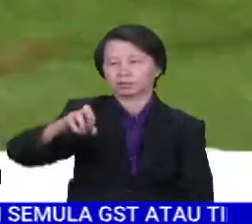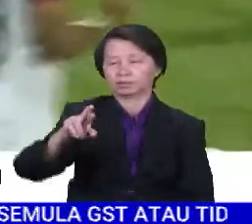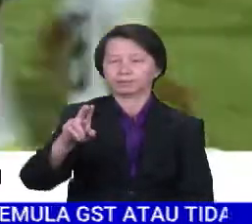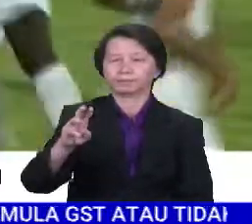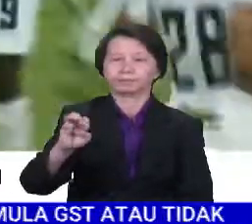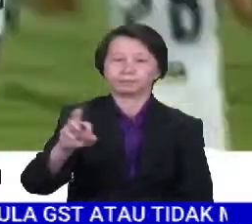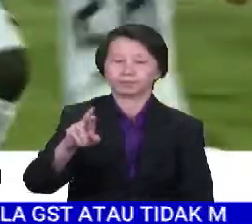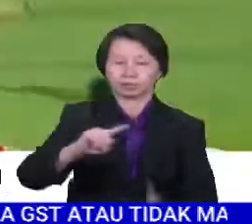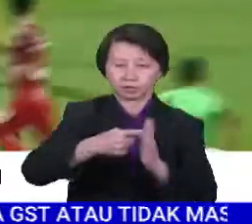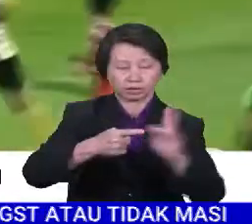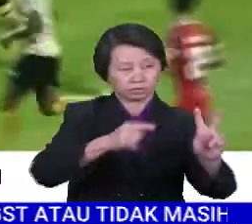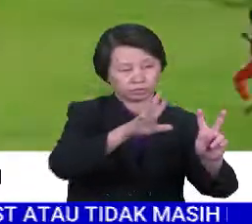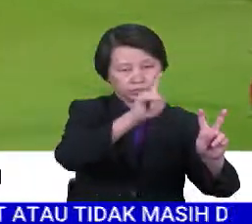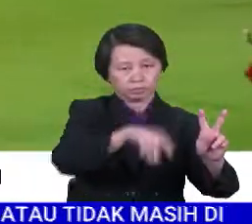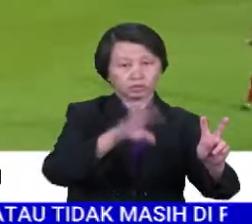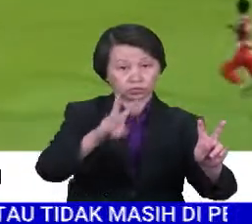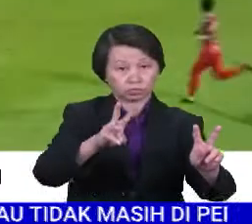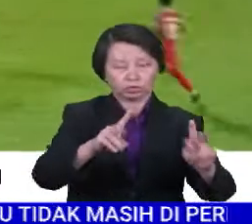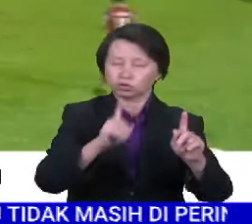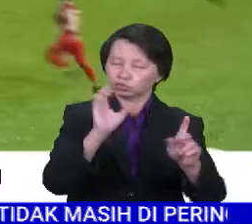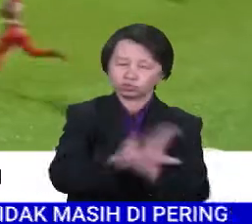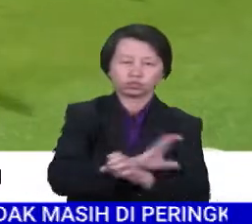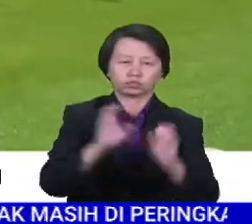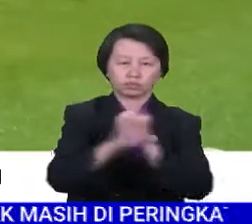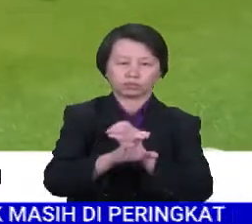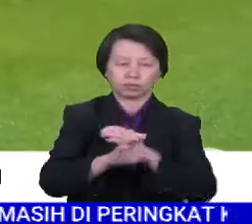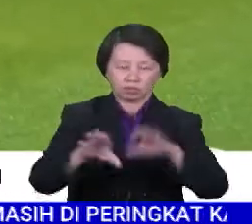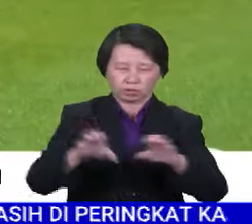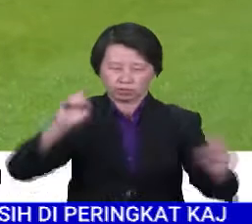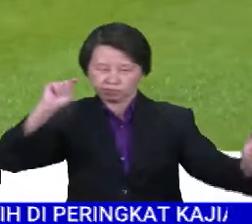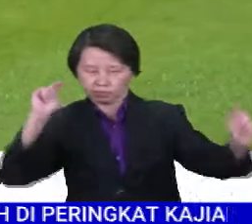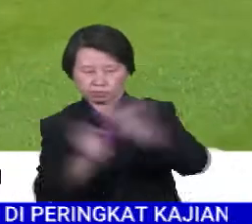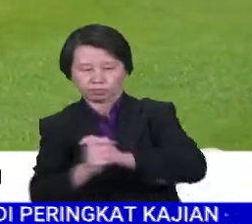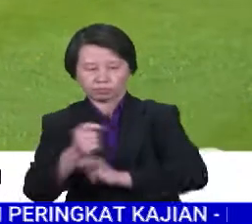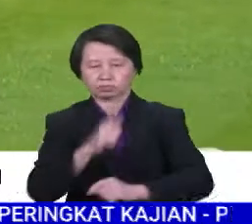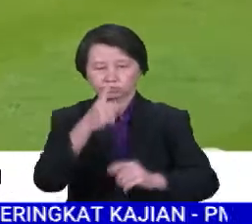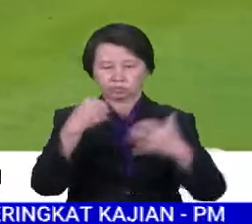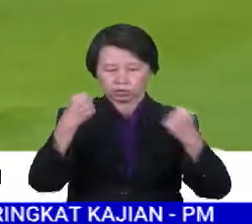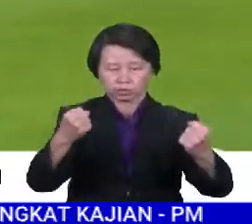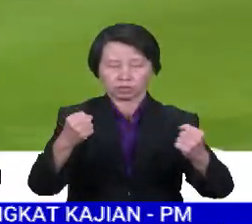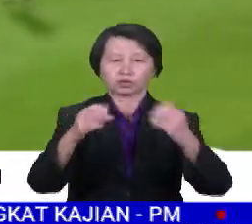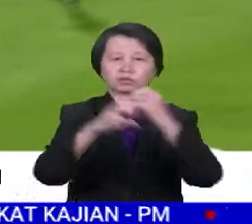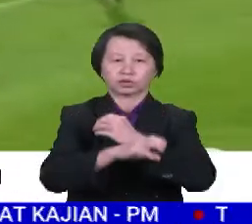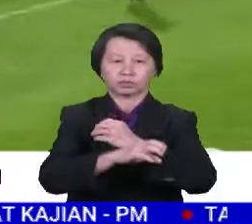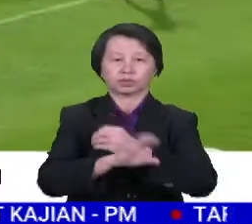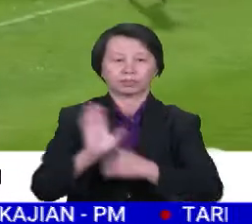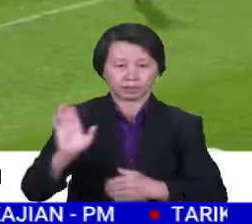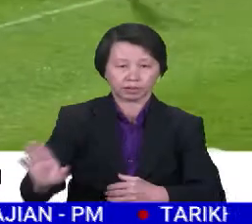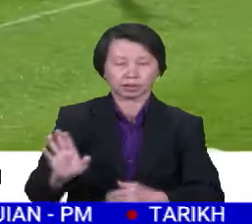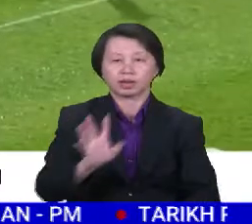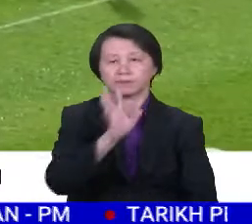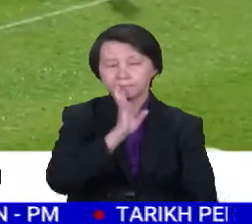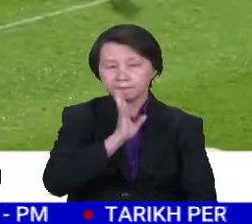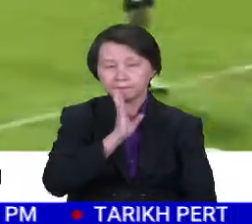Jun ini cukup mencabar kerana majoriti pasukan melakukan rombakan bagi memantapkan lagi cabaran mereka.